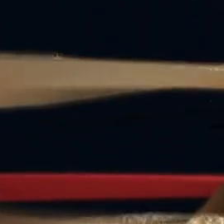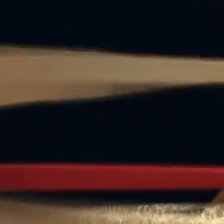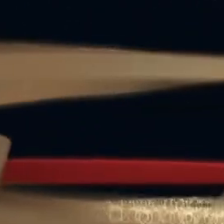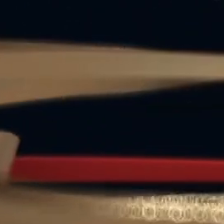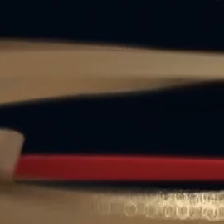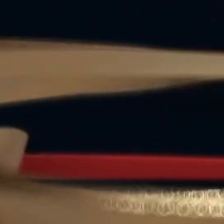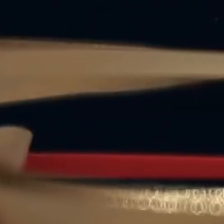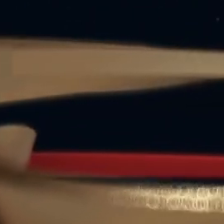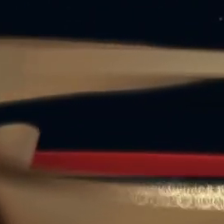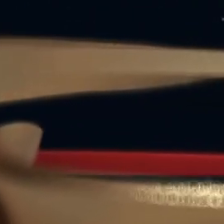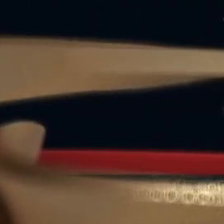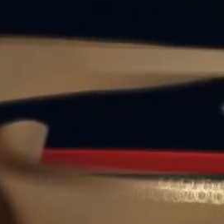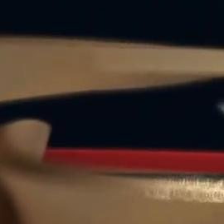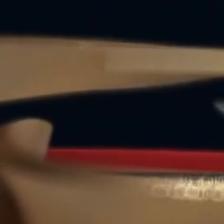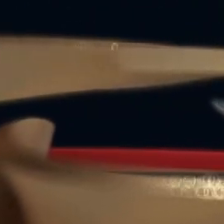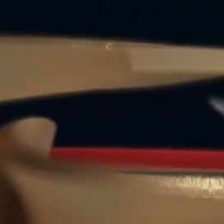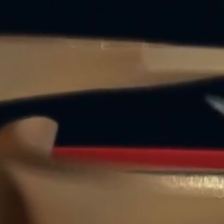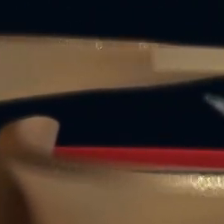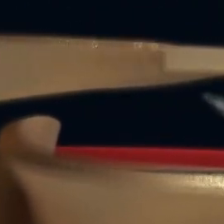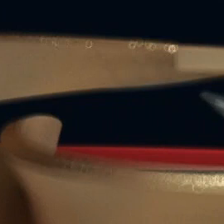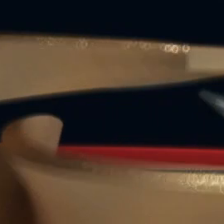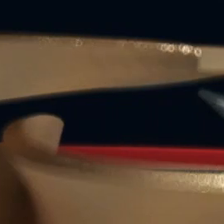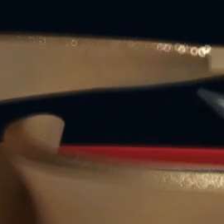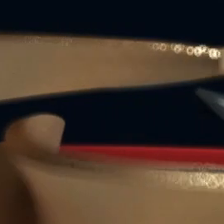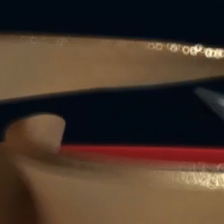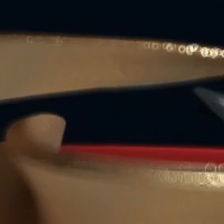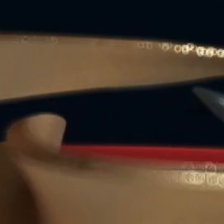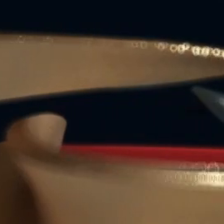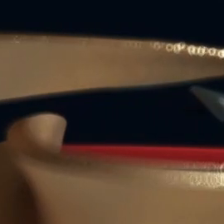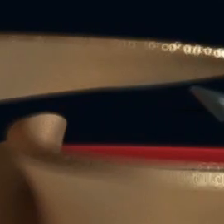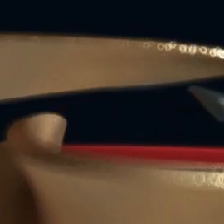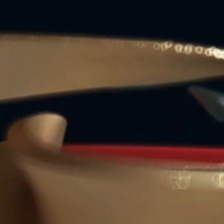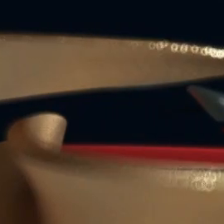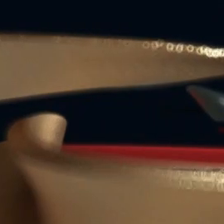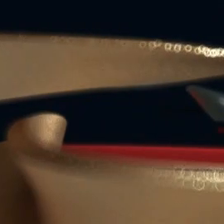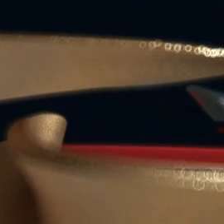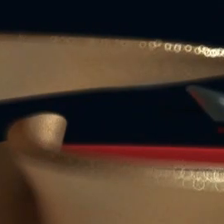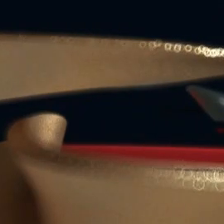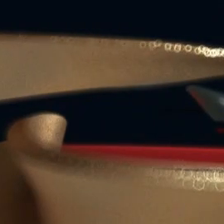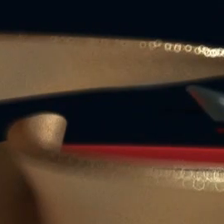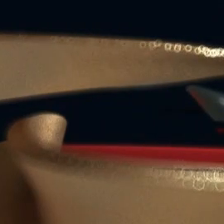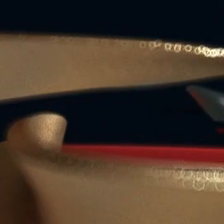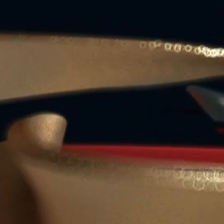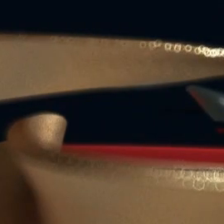إِلَيْهِمْ فَاسْأَلُوا أَهْلَ الذِّكْرِ إِن كُنتُمْ لَا